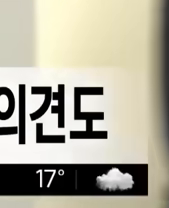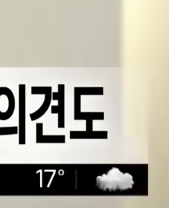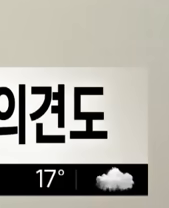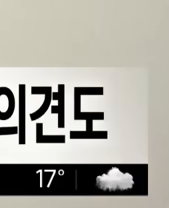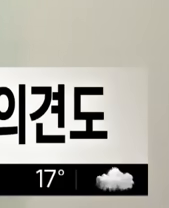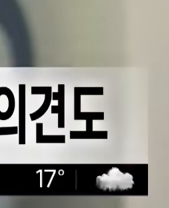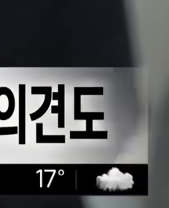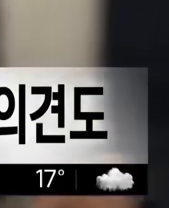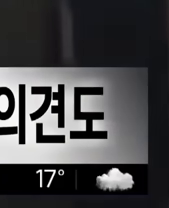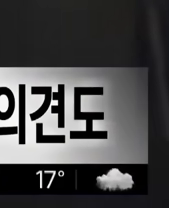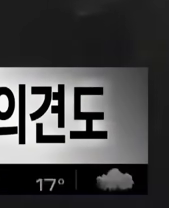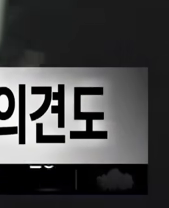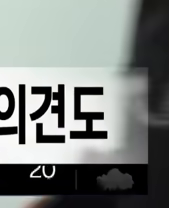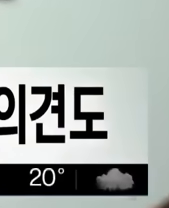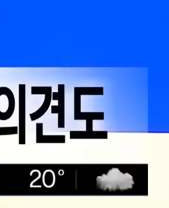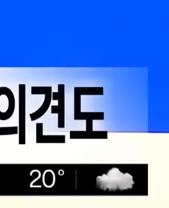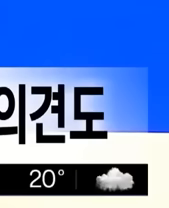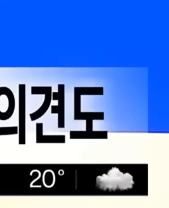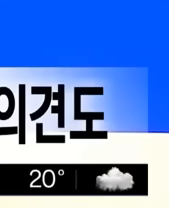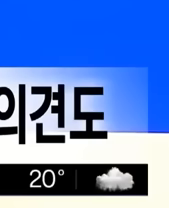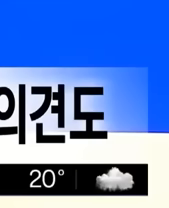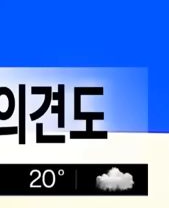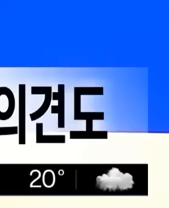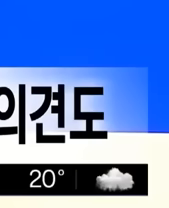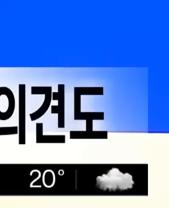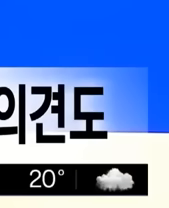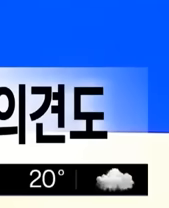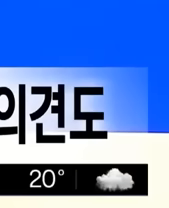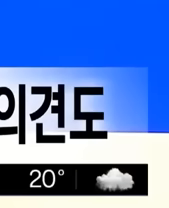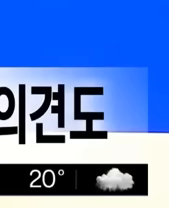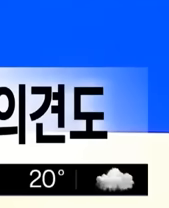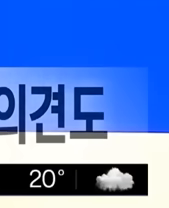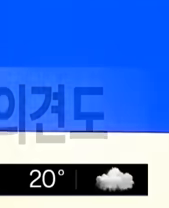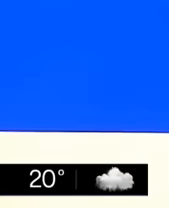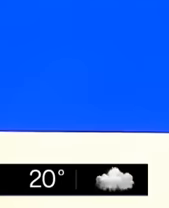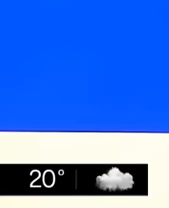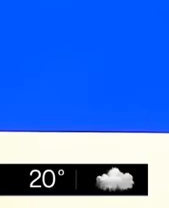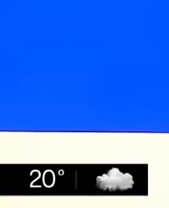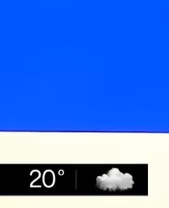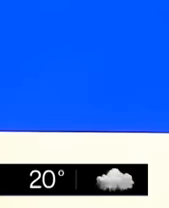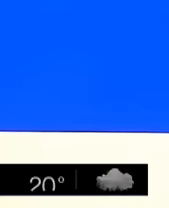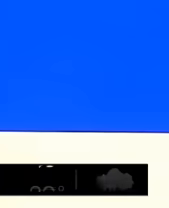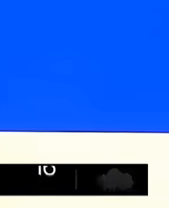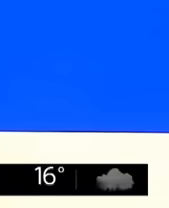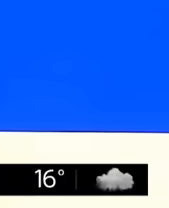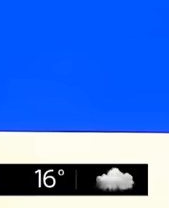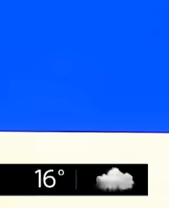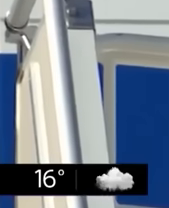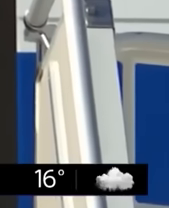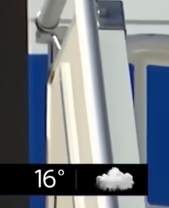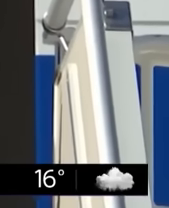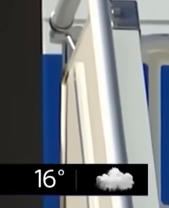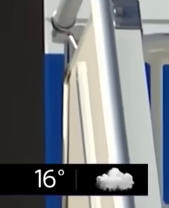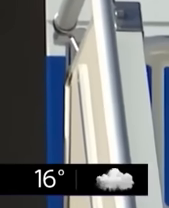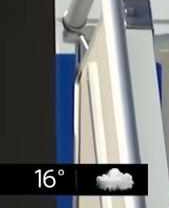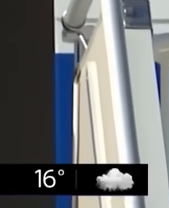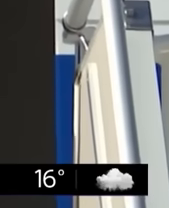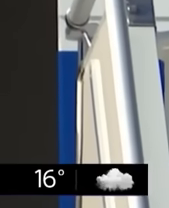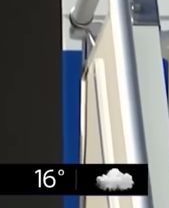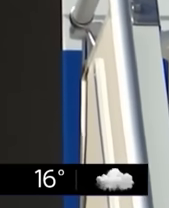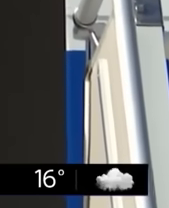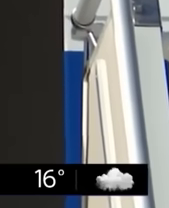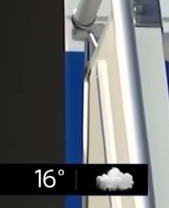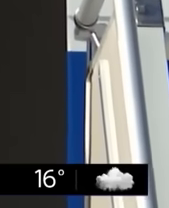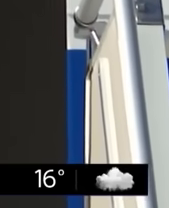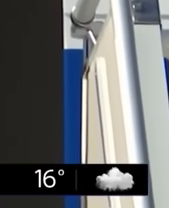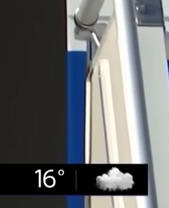불기소를 권고했지만 수사 계속 의견도 일부 나온 걸로 알려졌습니다. 청탁금지법에는 공직자의 배우자에